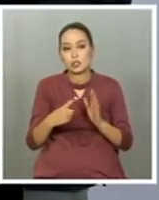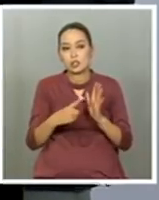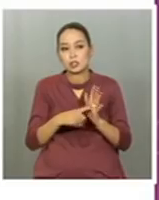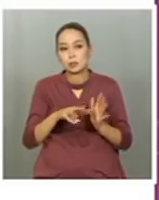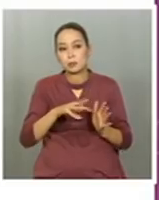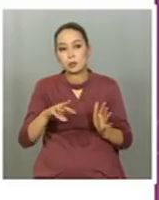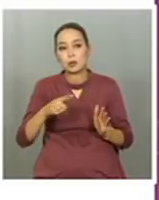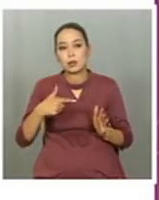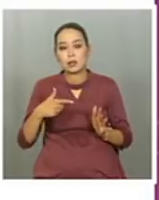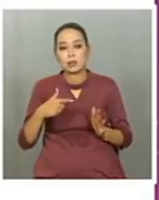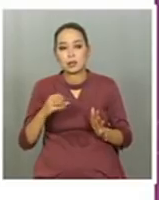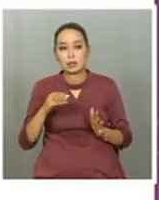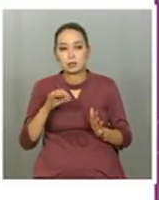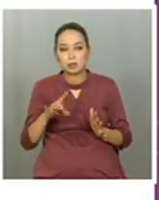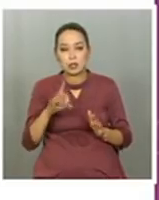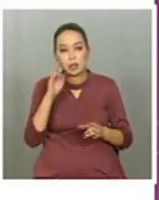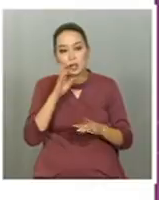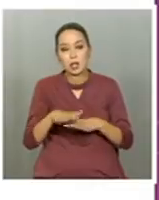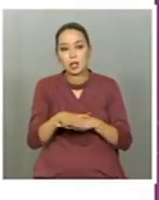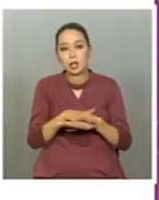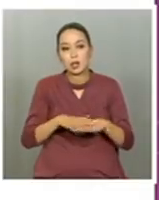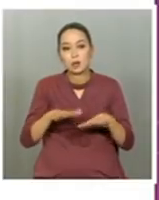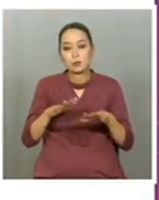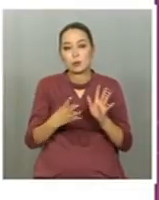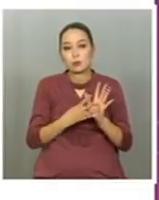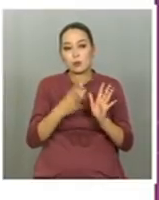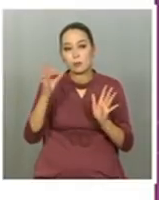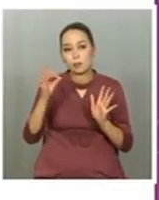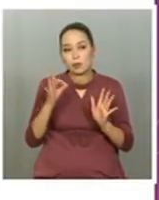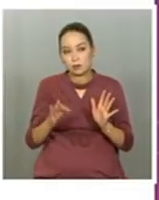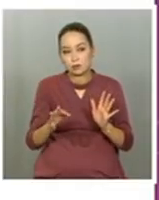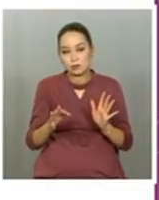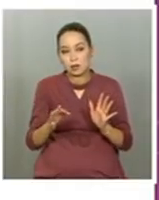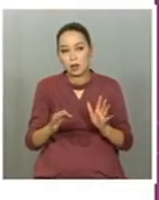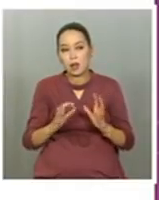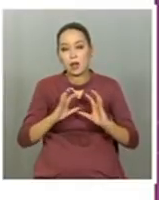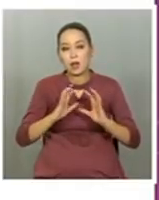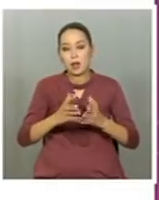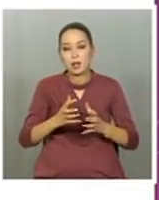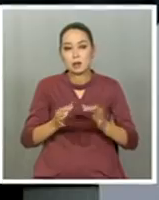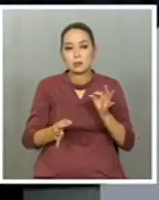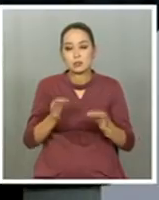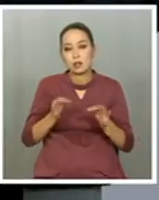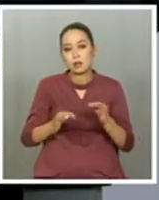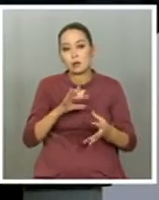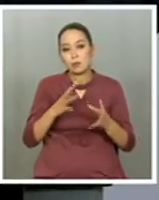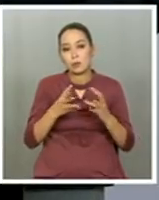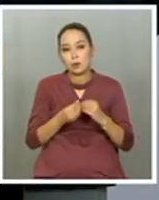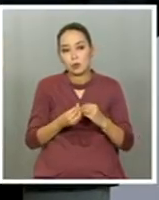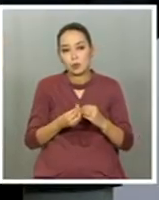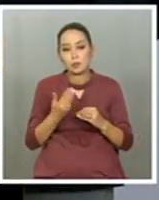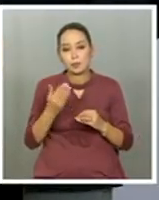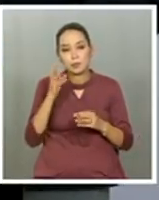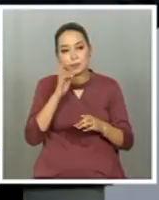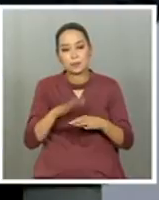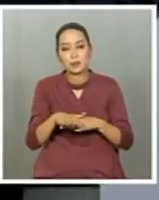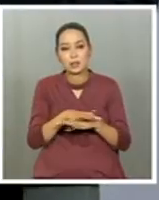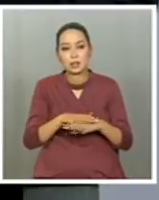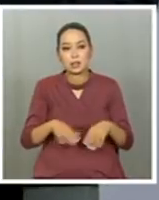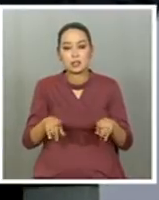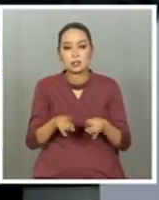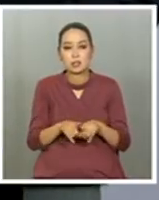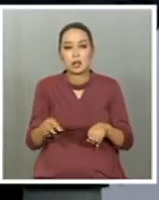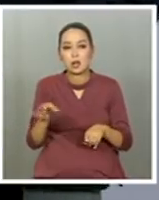миллион гектар. Бұл ел аумағының 9% құрайды екен. Әлемдік стандарт бойынша кез келген мемлекеттің осындай